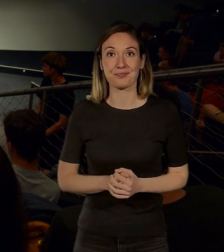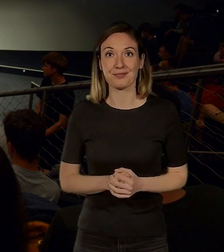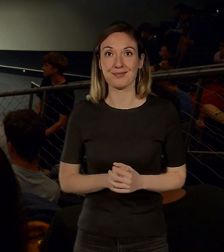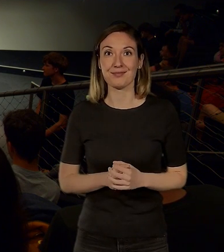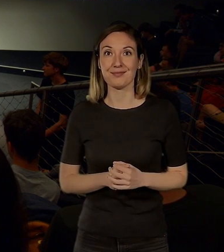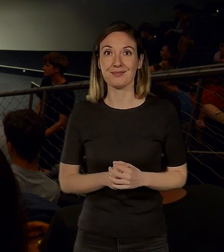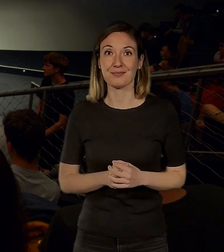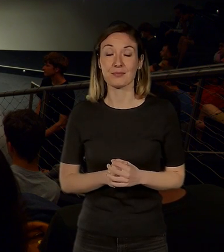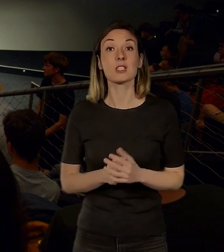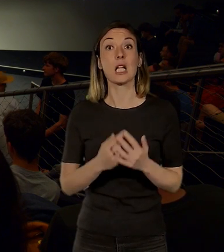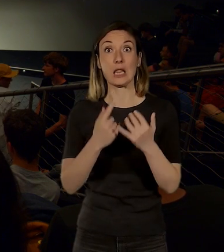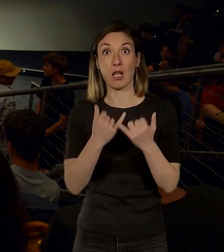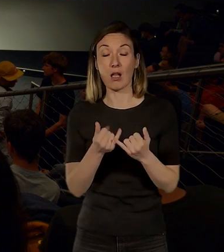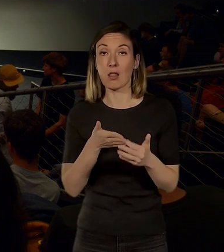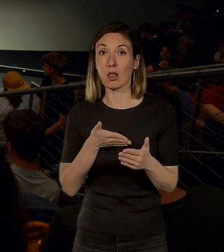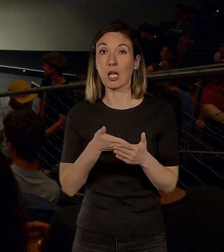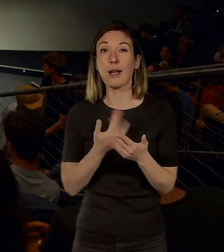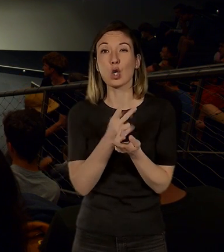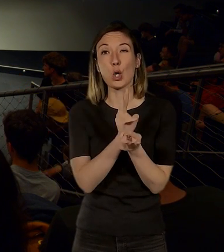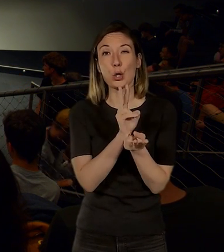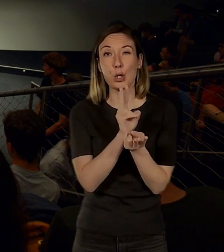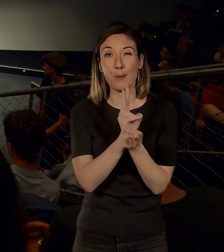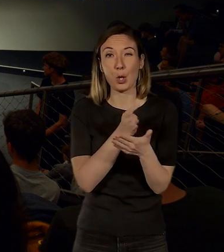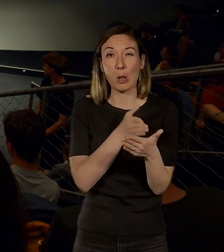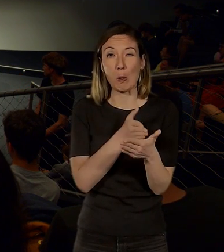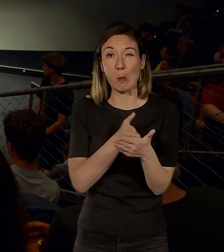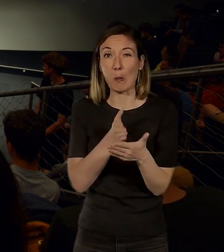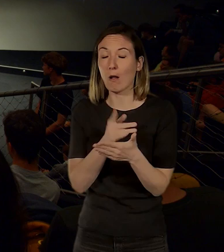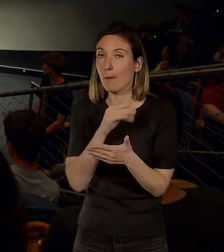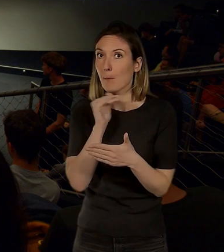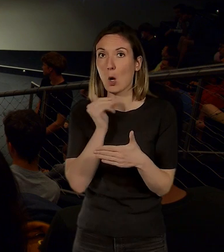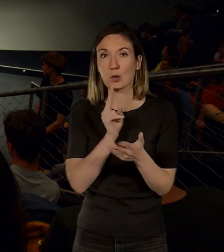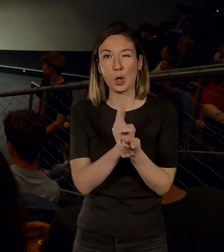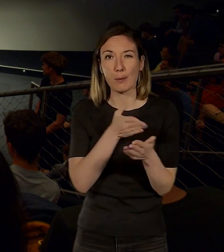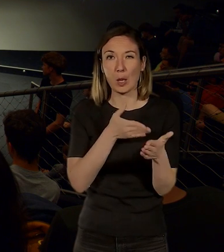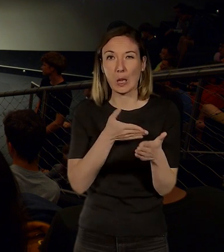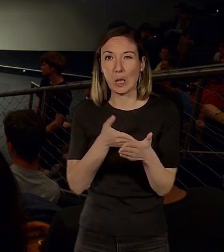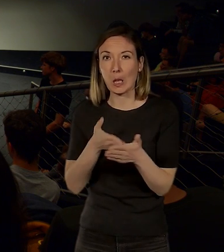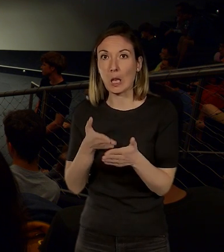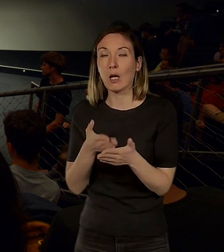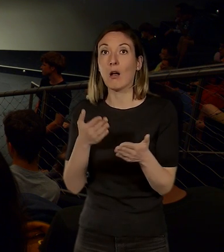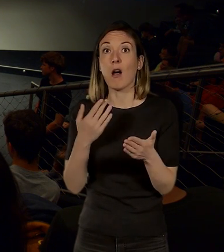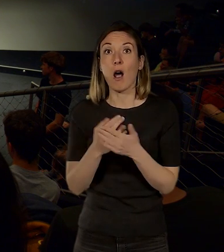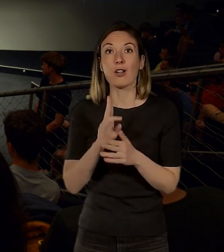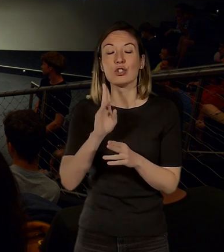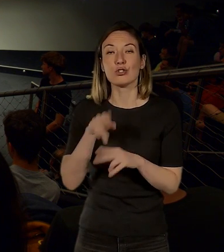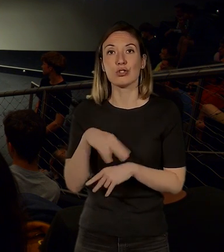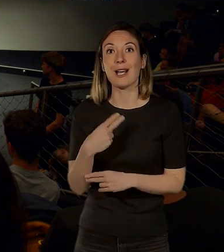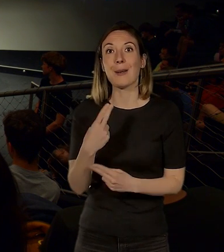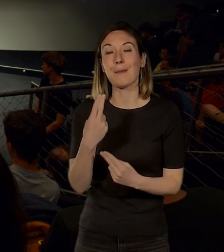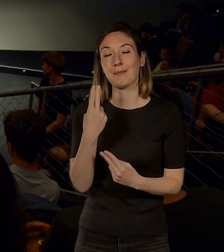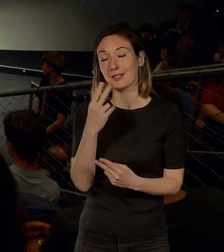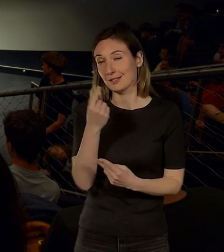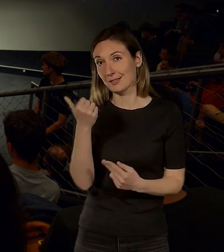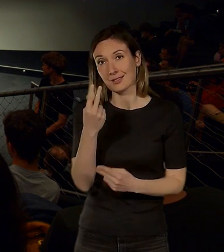to naráží na spoustu drobných a malých bolestí a řekl bych, že jak se všude říká, jako peníze až na prvním místě, no tak ty peníze